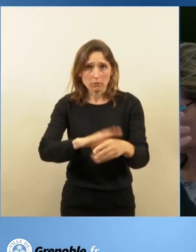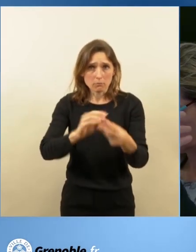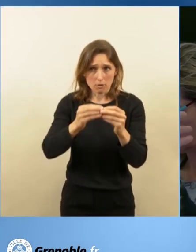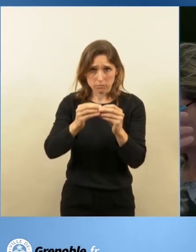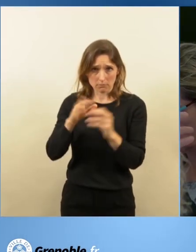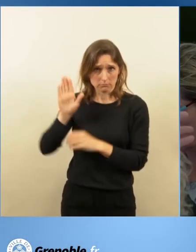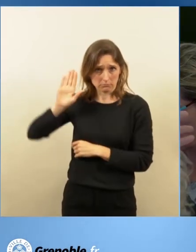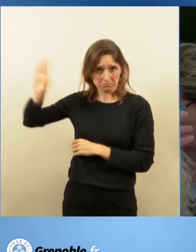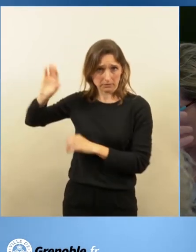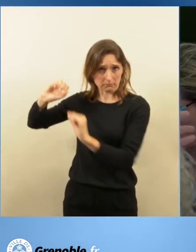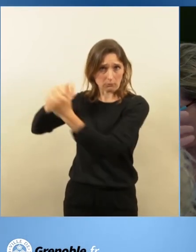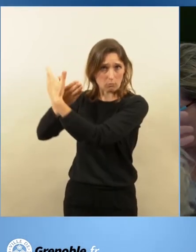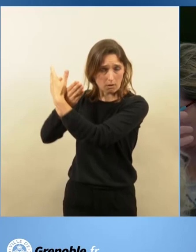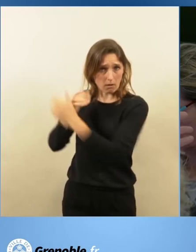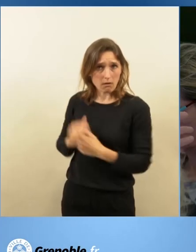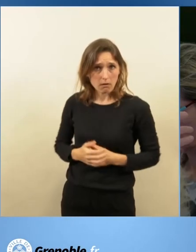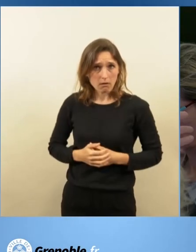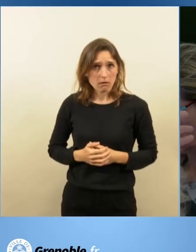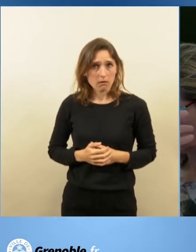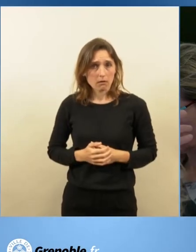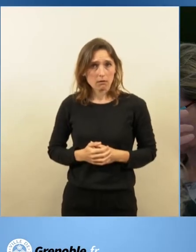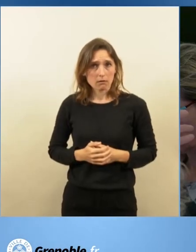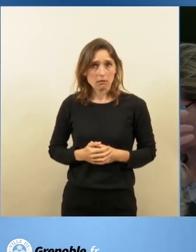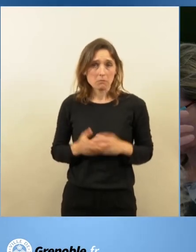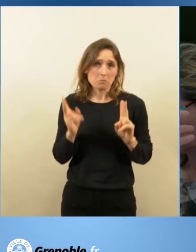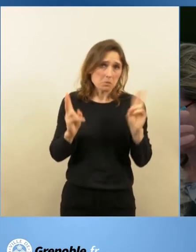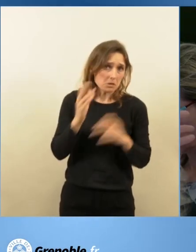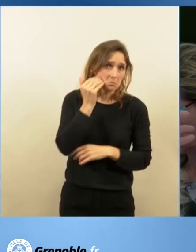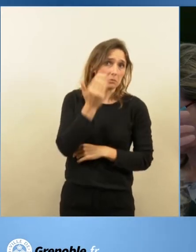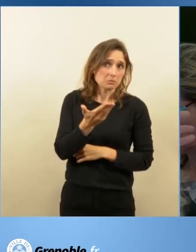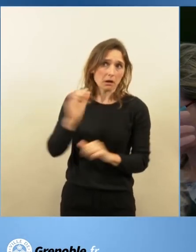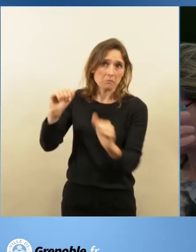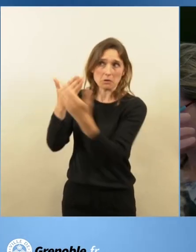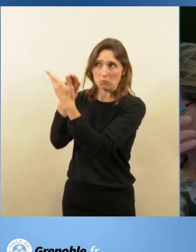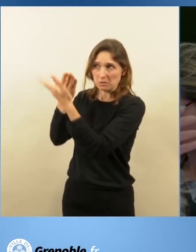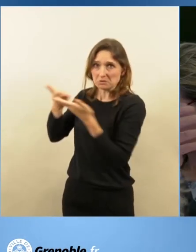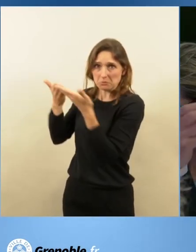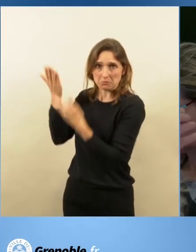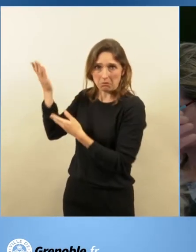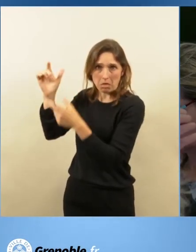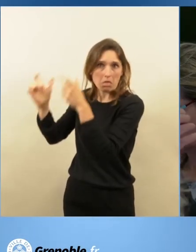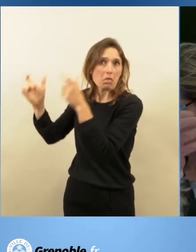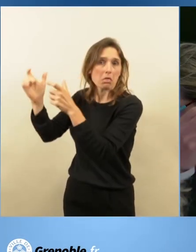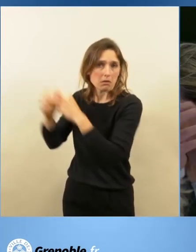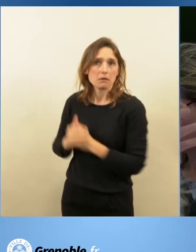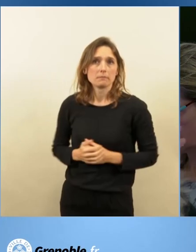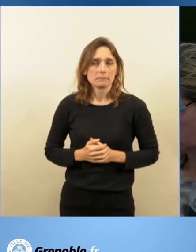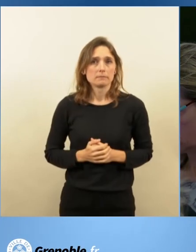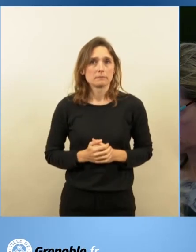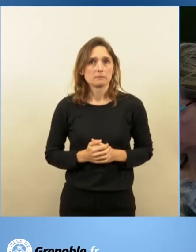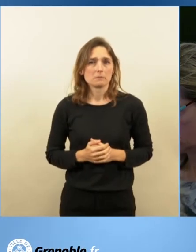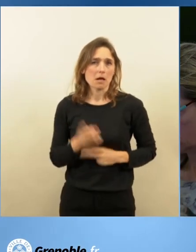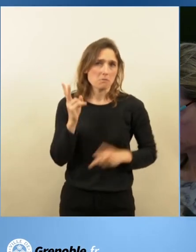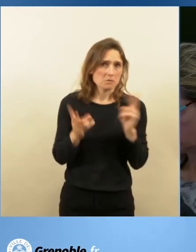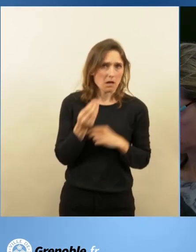métropole ce qui explique d'ailleurs l'état dans lequel dans lequel elle est mais en même temps ça devrait vous